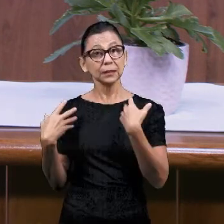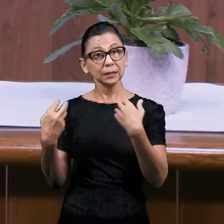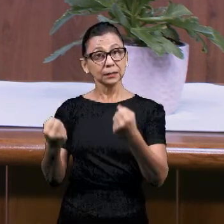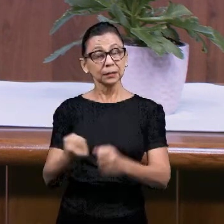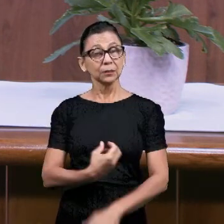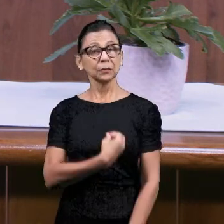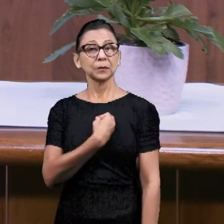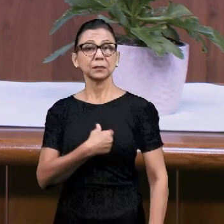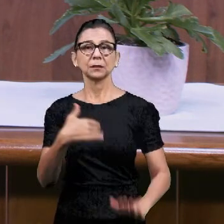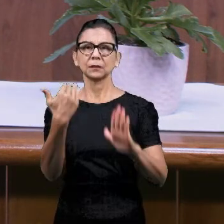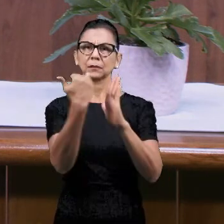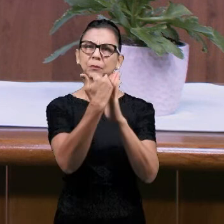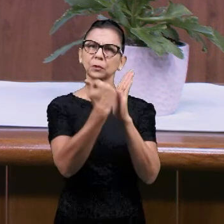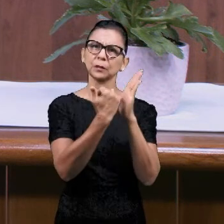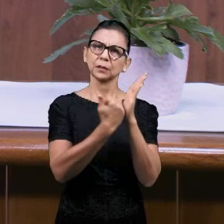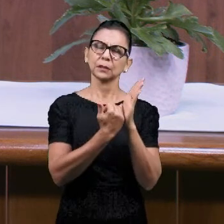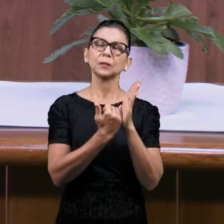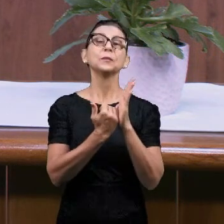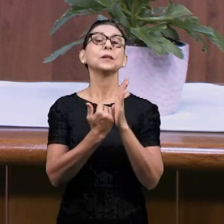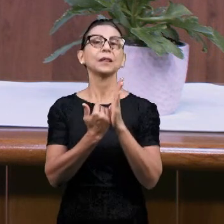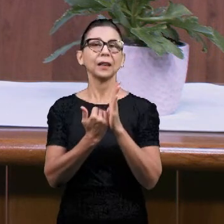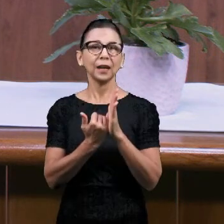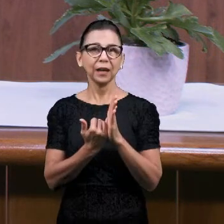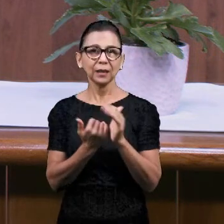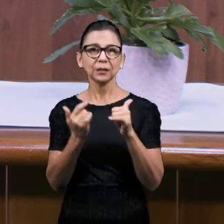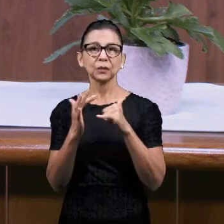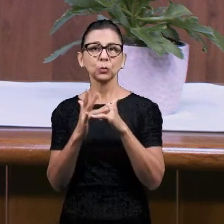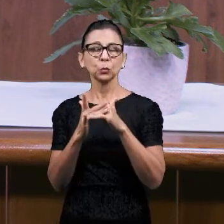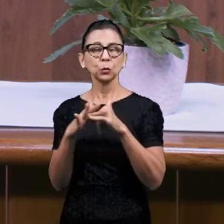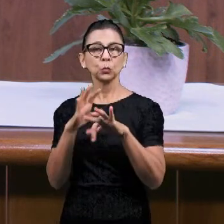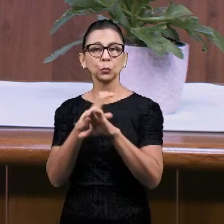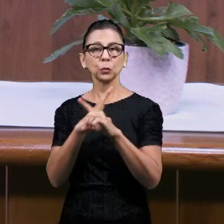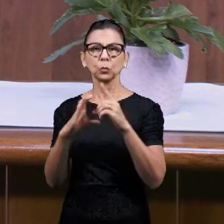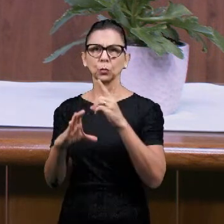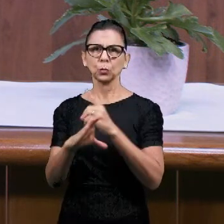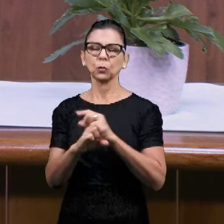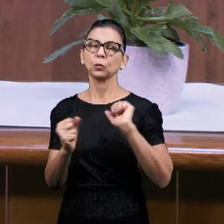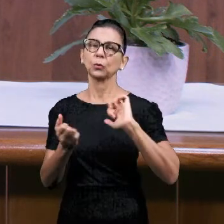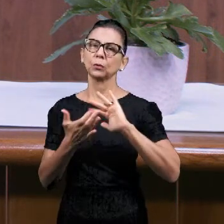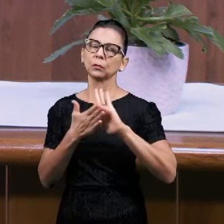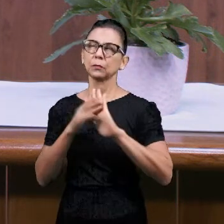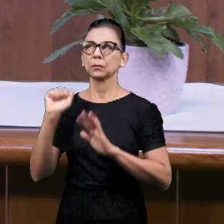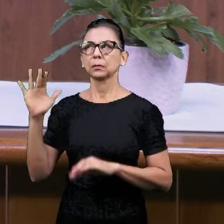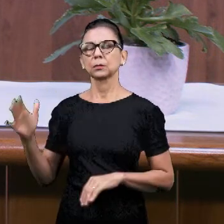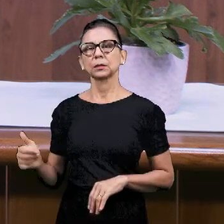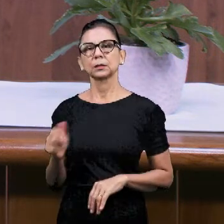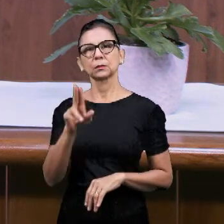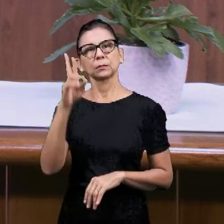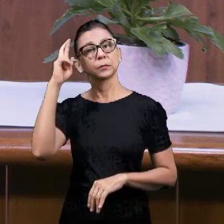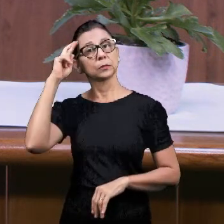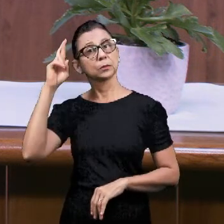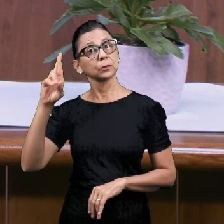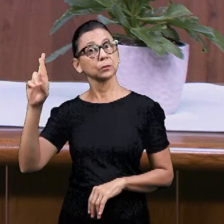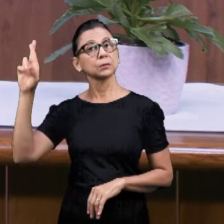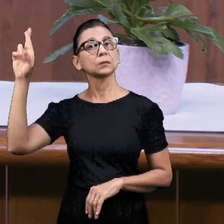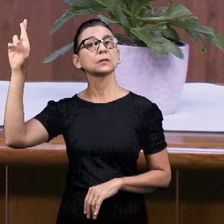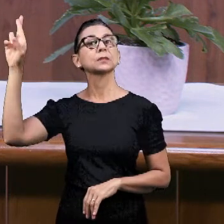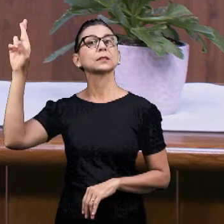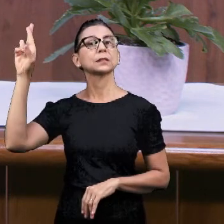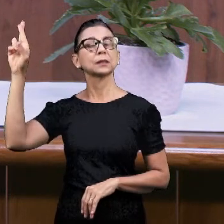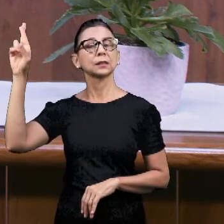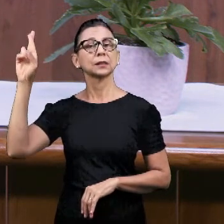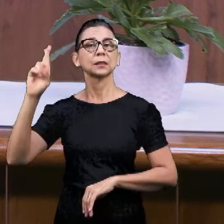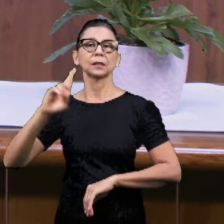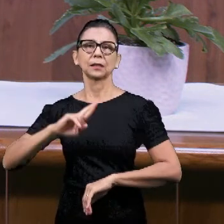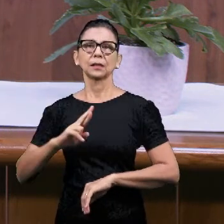vous dire la bienvenue, vous qui avez reçu l'invitation pour participer de ce culte d'adoration, de louange au Seigneur, au nom du Seigneur, où